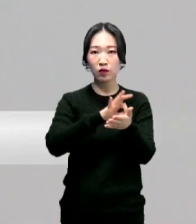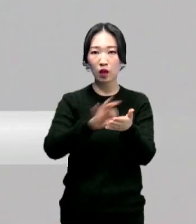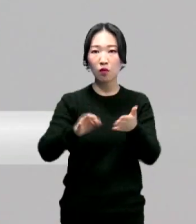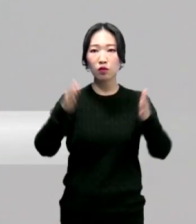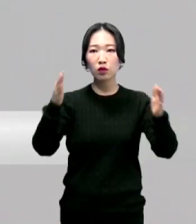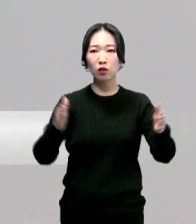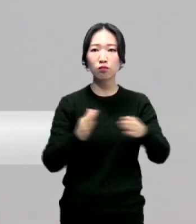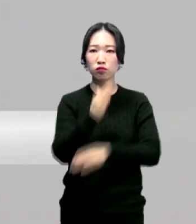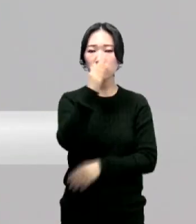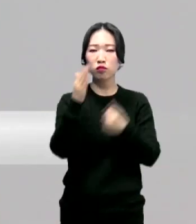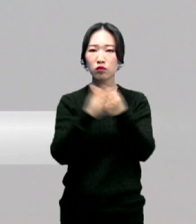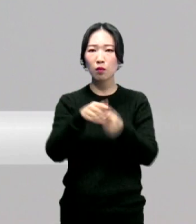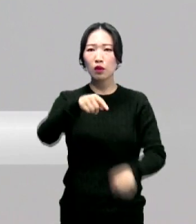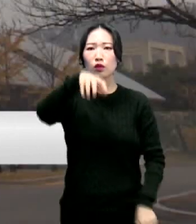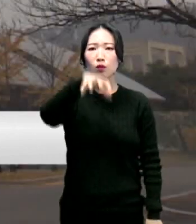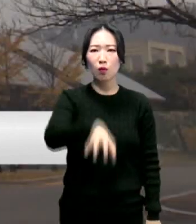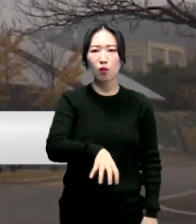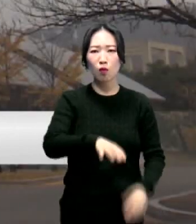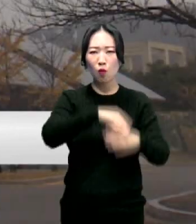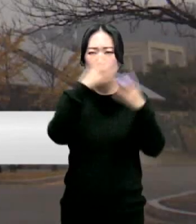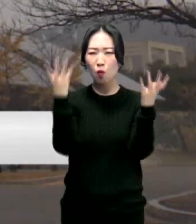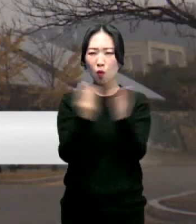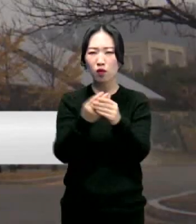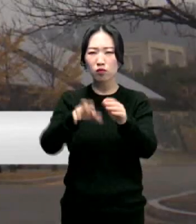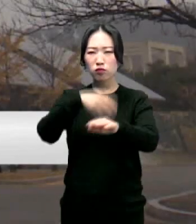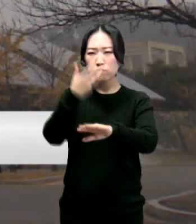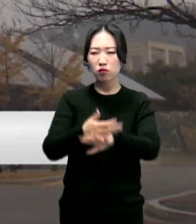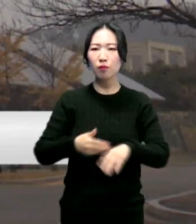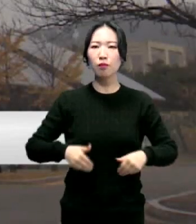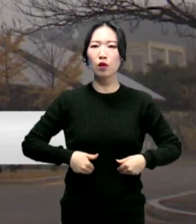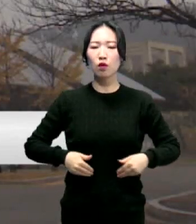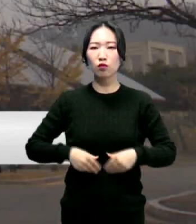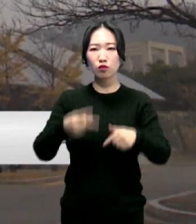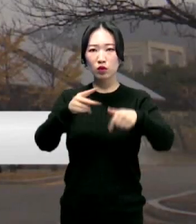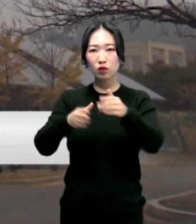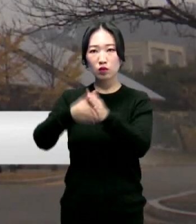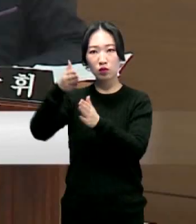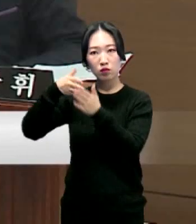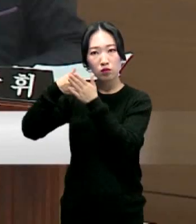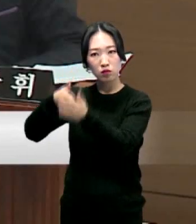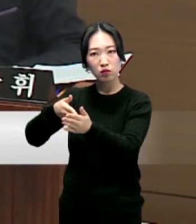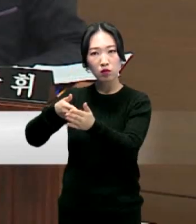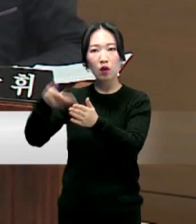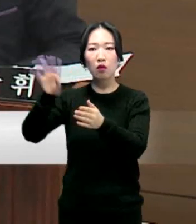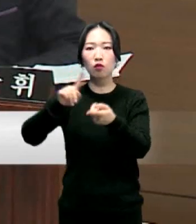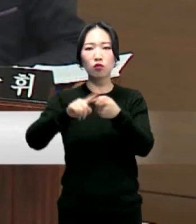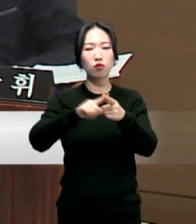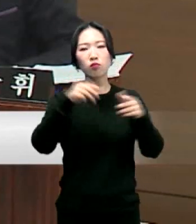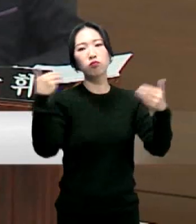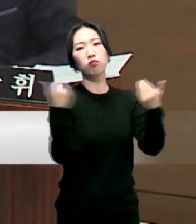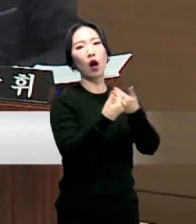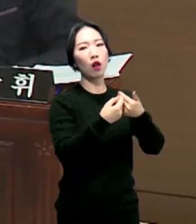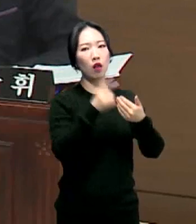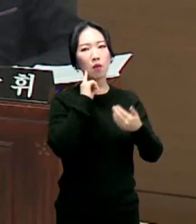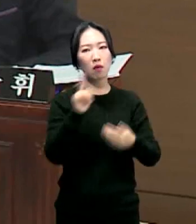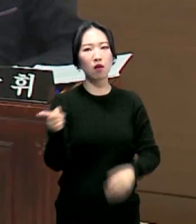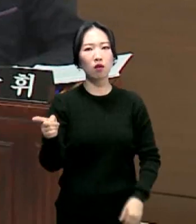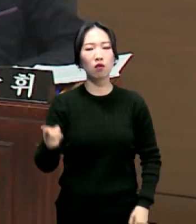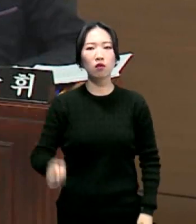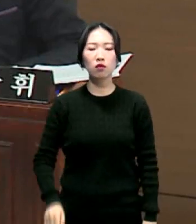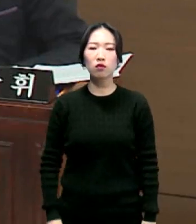지난 만큼 청라소각장을 전면 개보수해야 한다는 인천시의 주장을 정면으로 반박하는 것이기